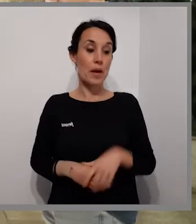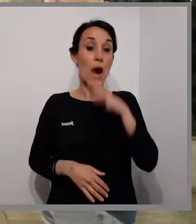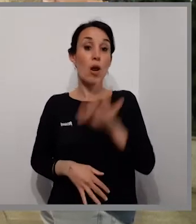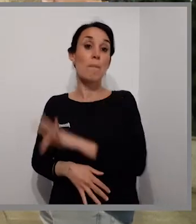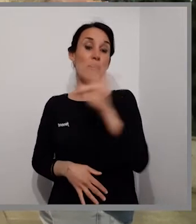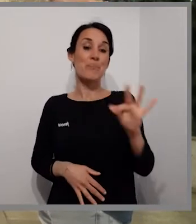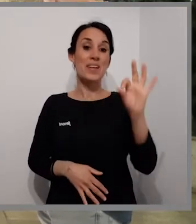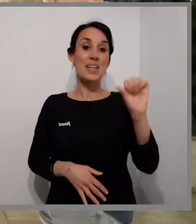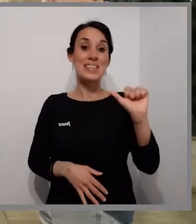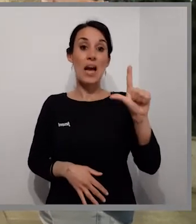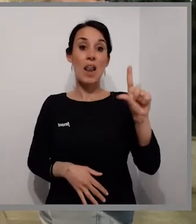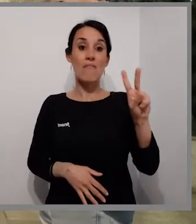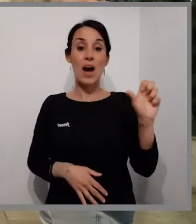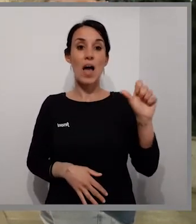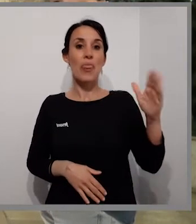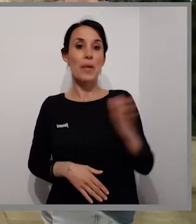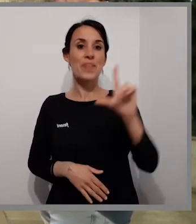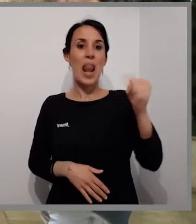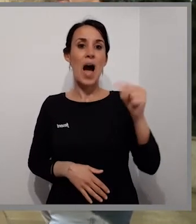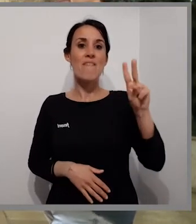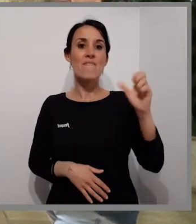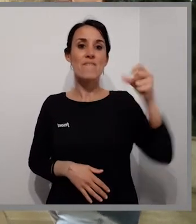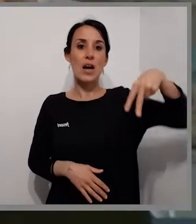Donem pas, donem la paraula a Salva Enguix, de La Vanguardia.